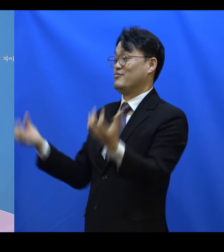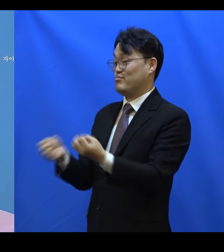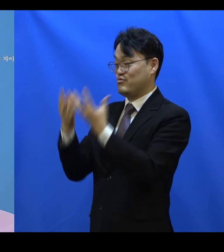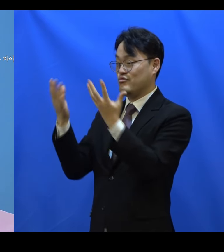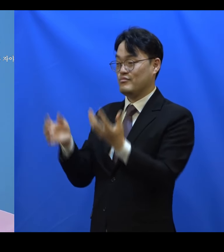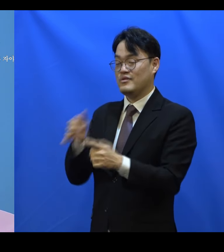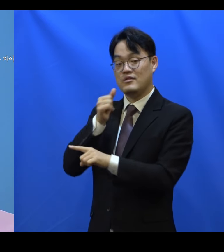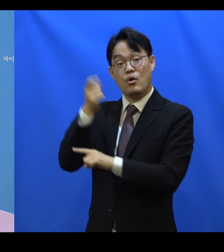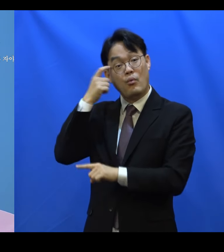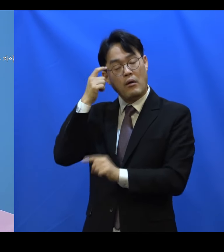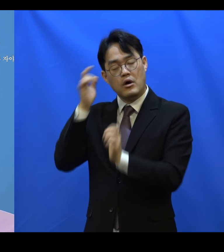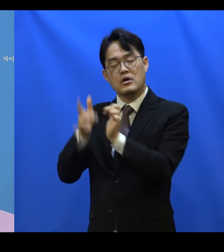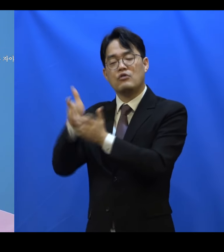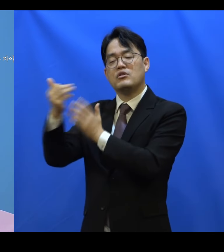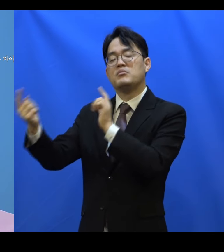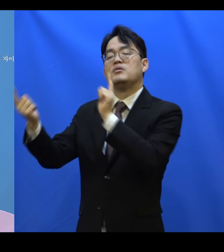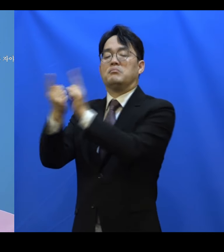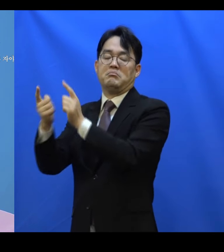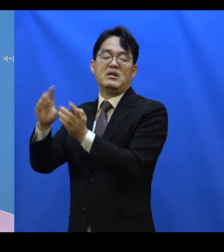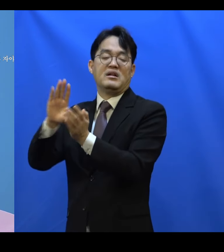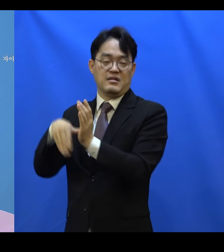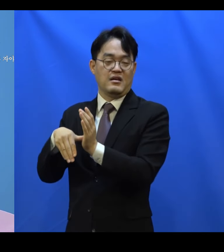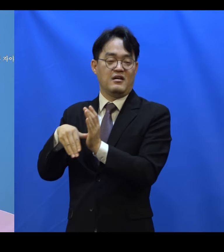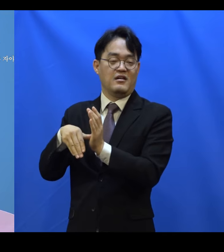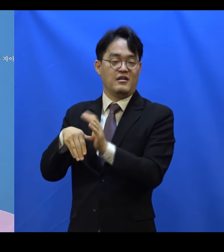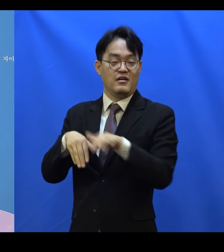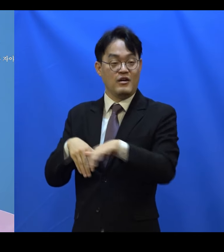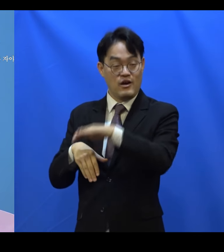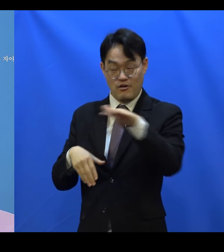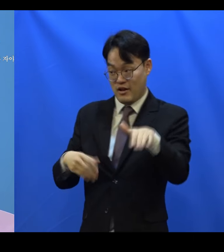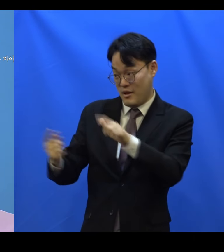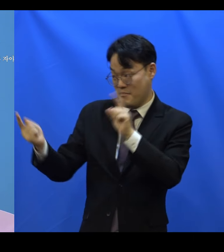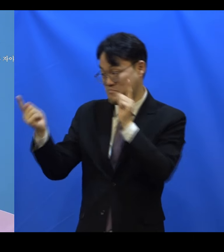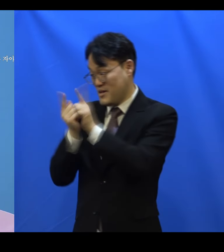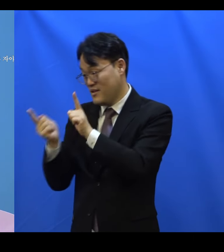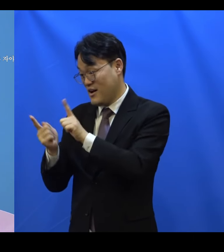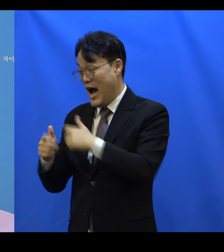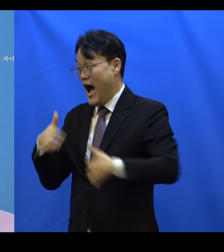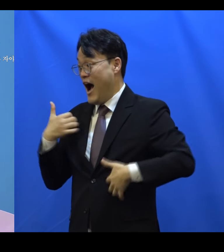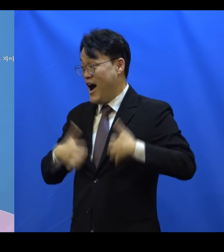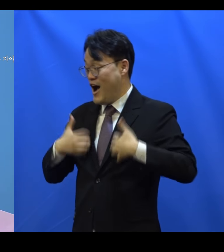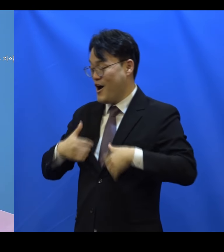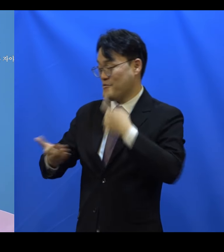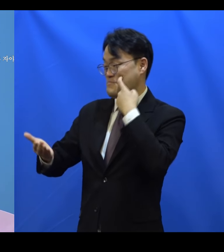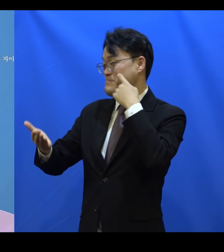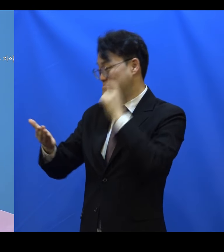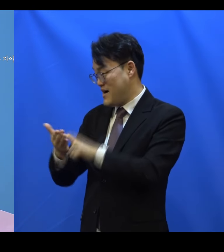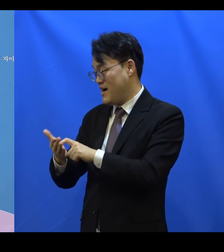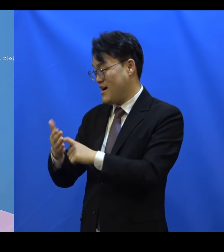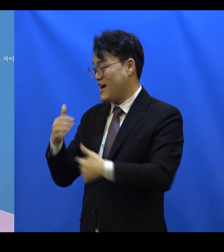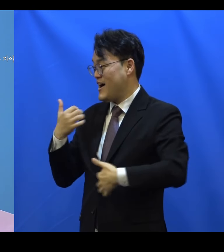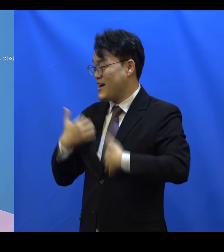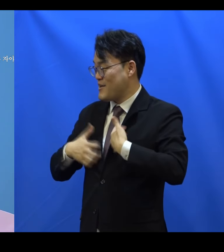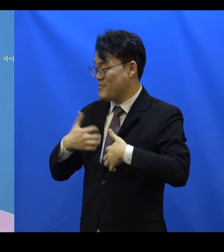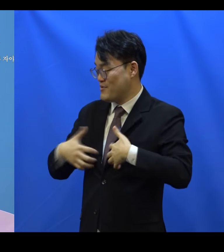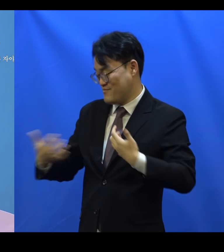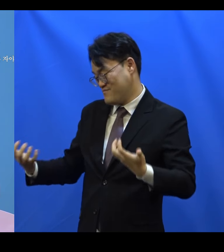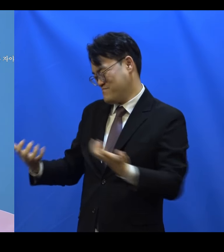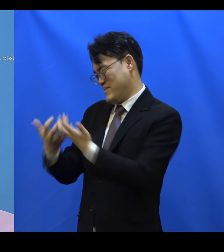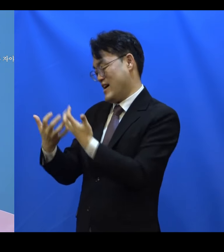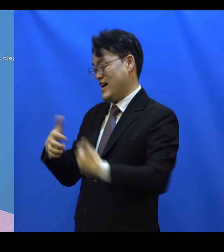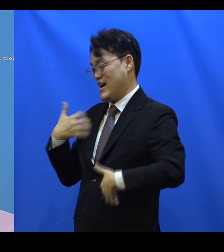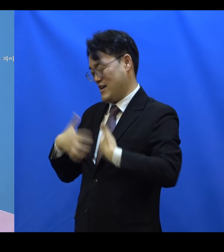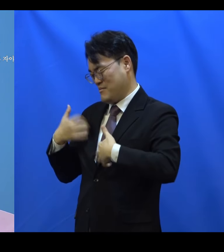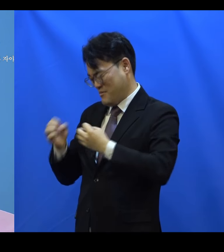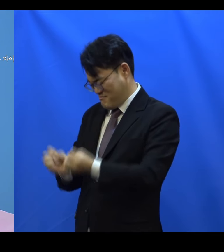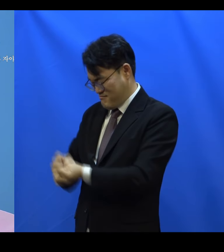그리스도를 찾는 이유가 거기에 있는 거죠. 그분에게서 기쁨이 분출되기 때문에. 세상의 기쁨은 늘